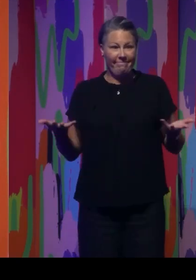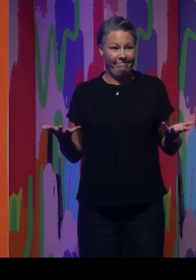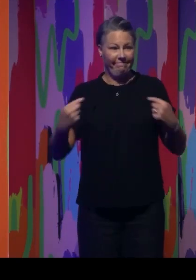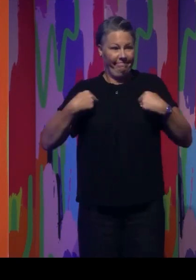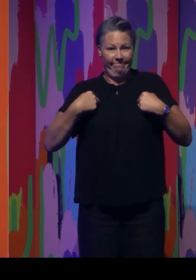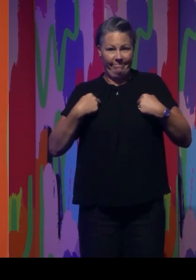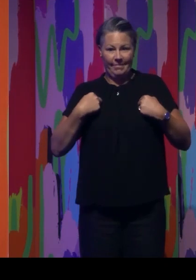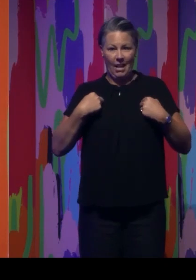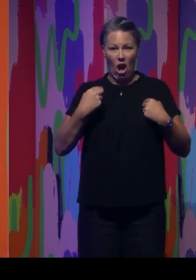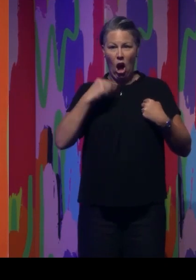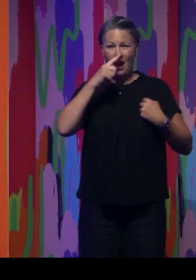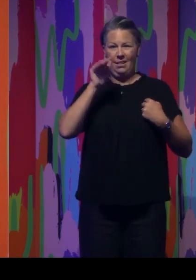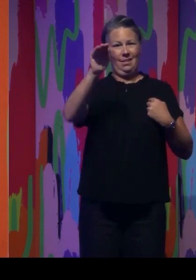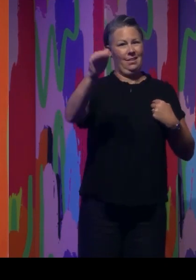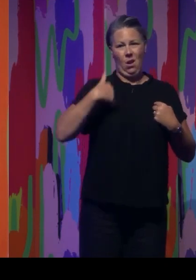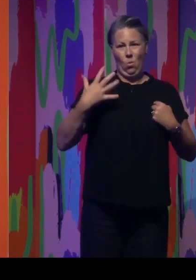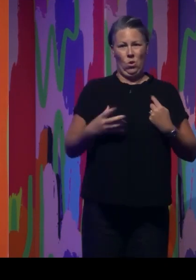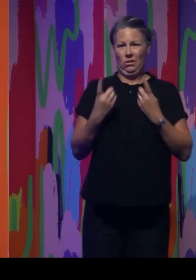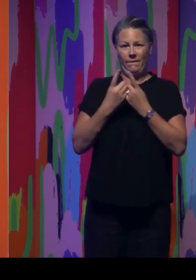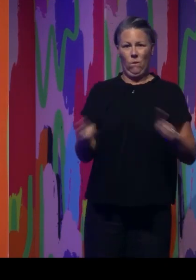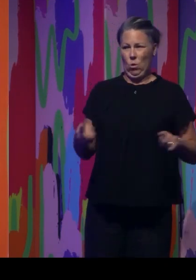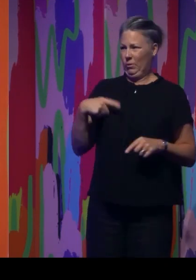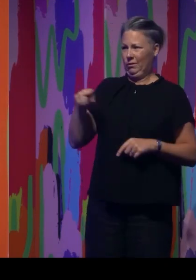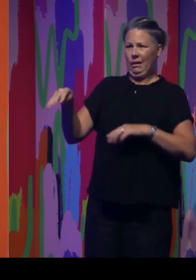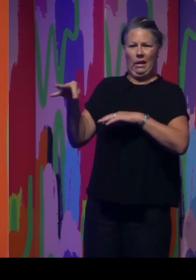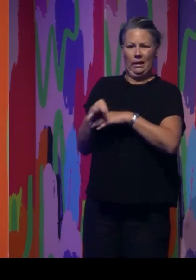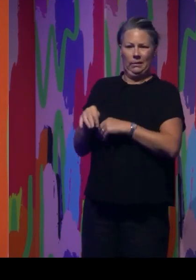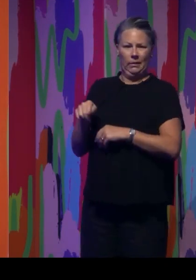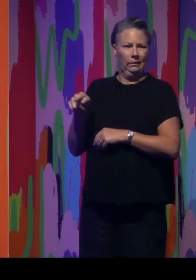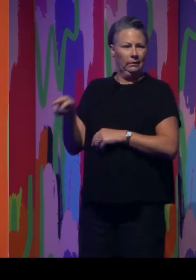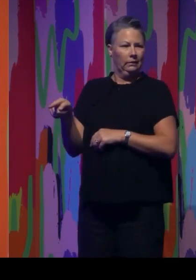আস্ক হ্যাভিং এ ডিভোর্স জাস্ট বিকজ দেয়ার ইজ এ